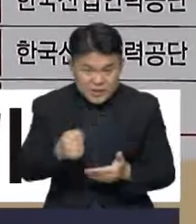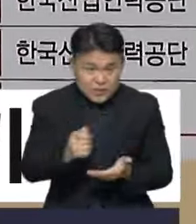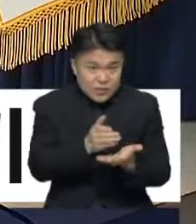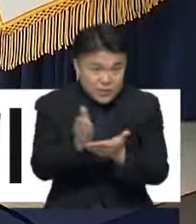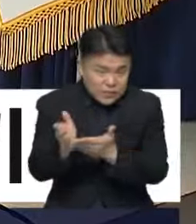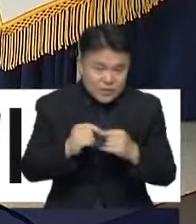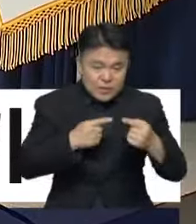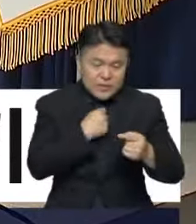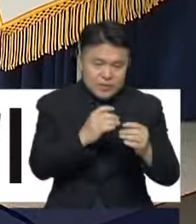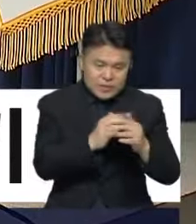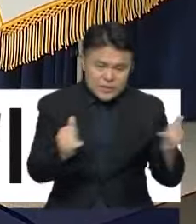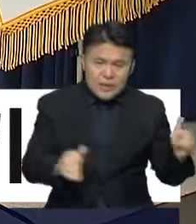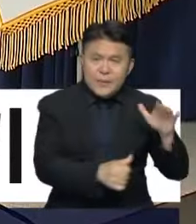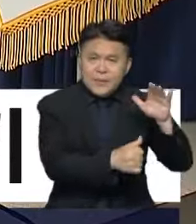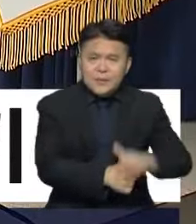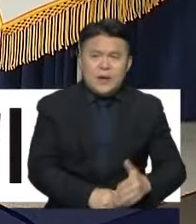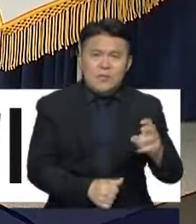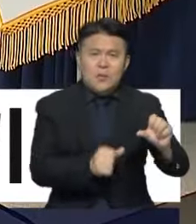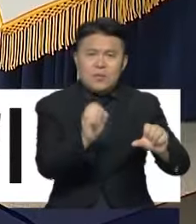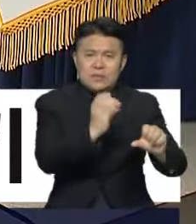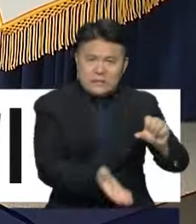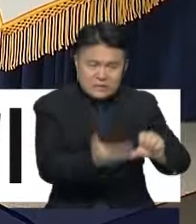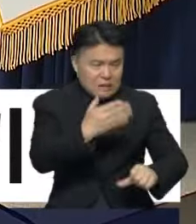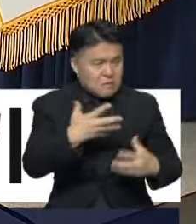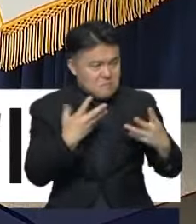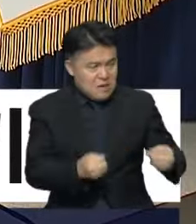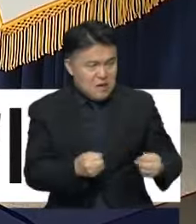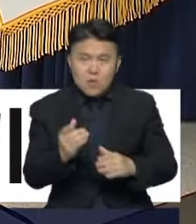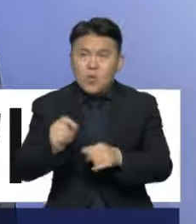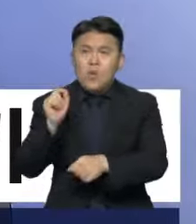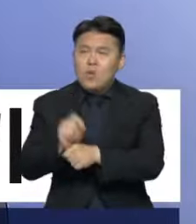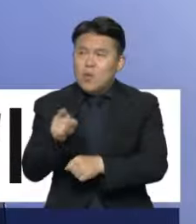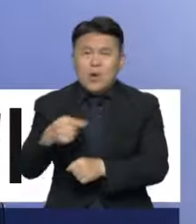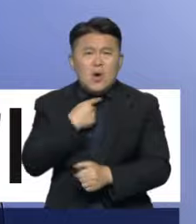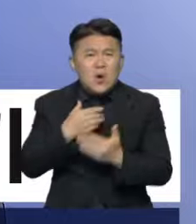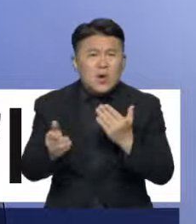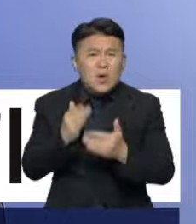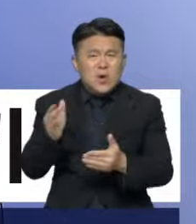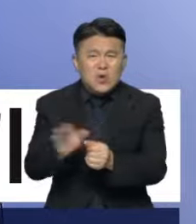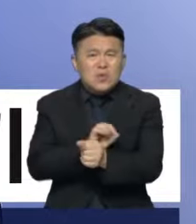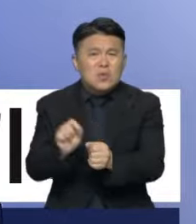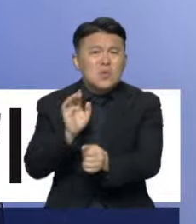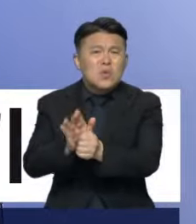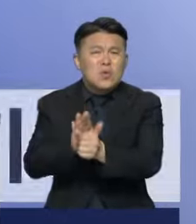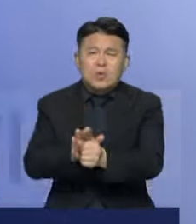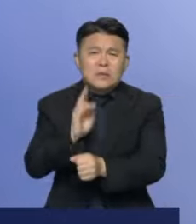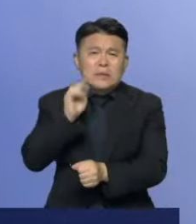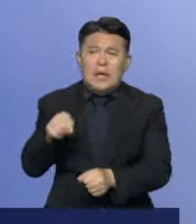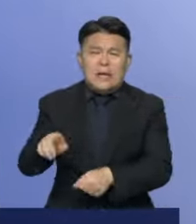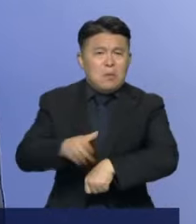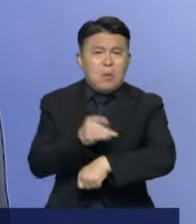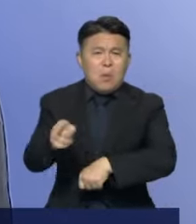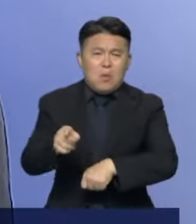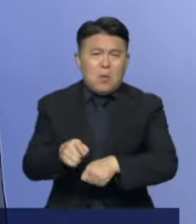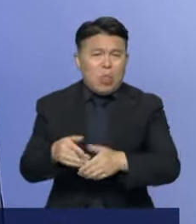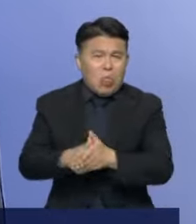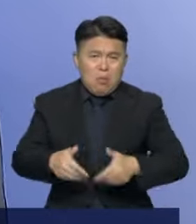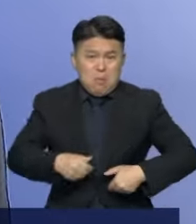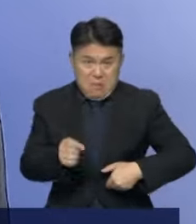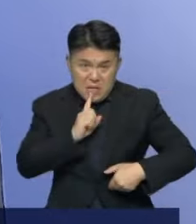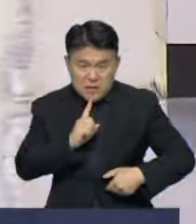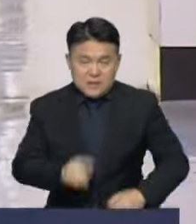전리 없이 높게 나타나면서 공무원의 공직 경력 특가 과도한 특가 아니냐는 논란이 되었습니다